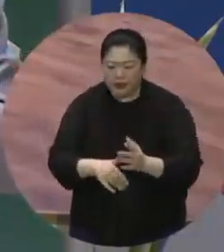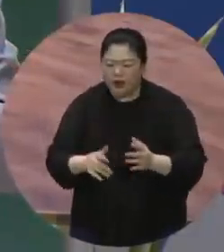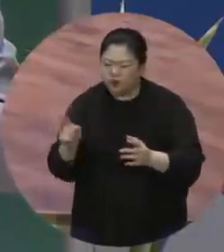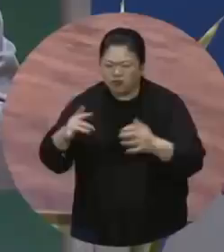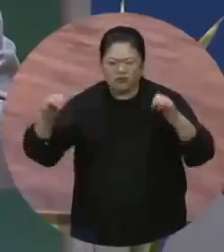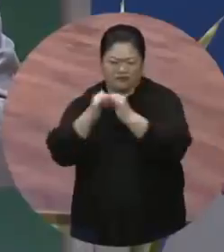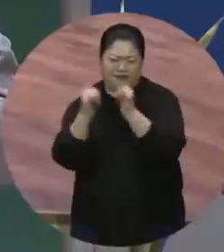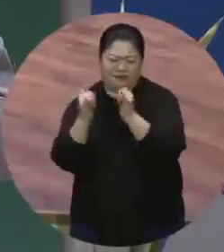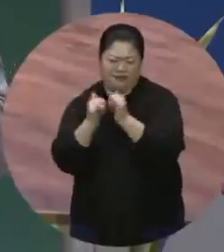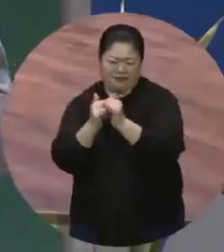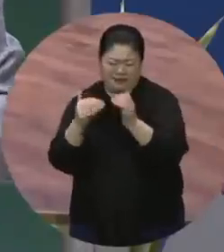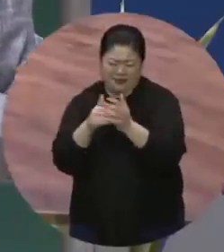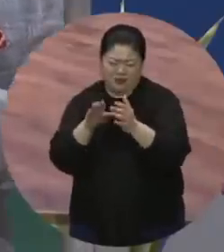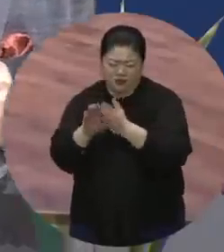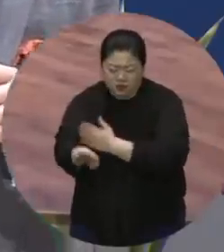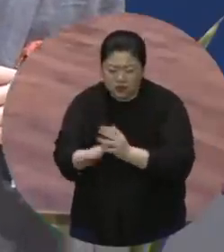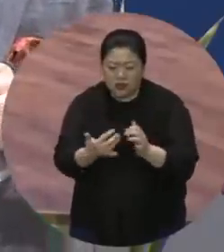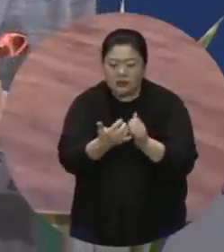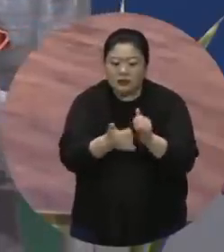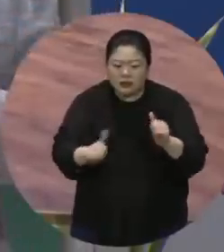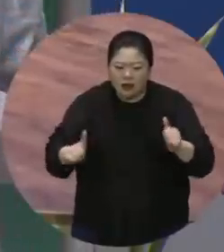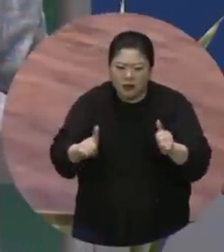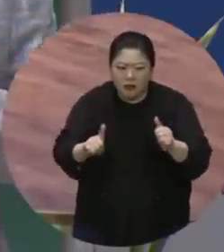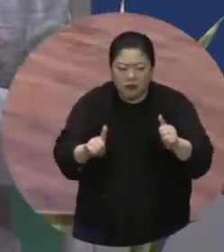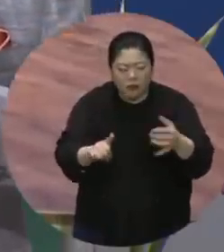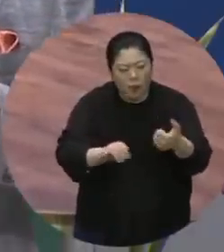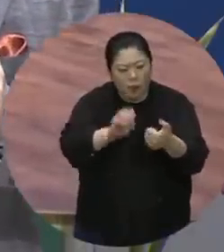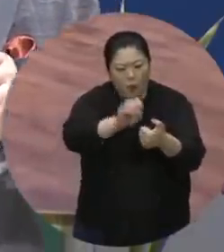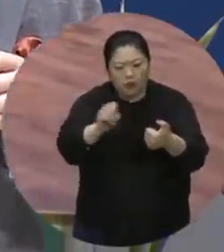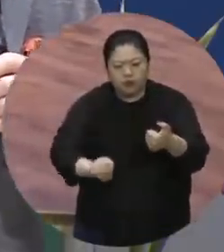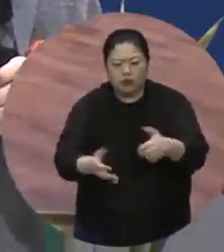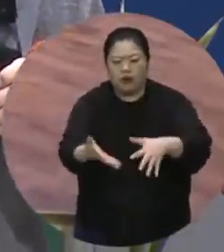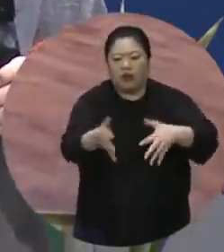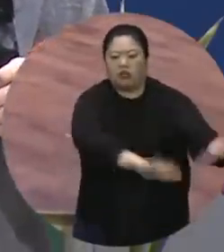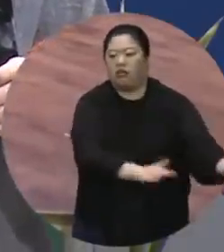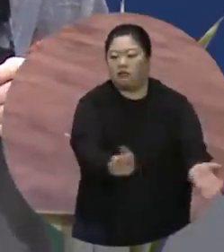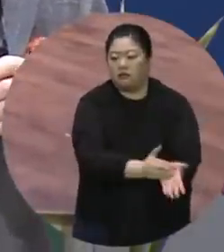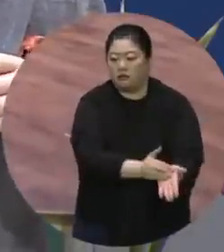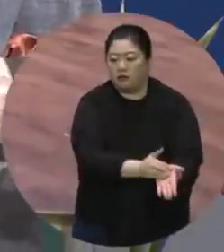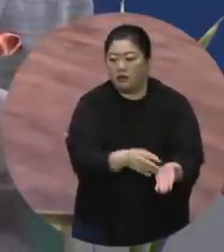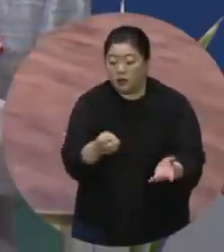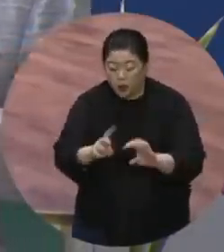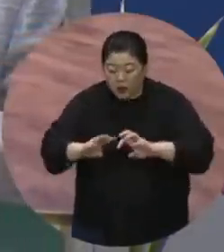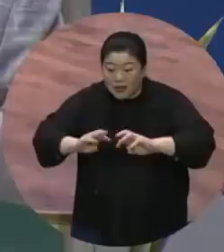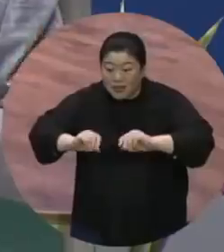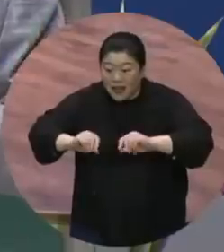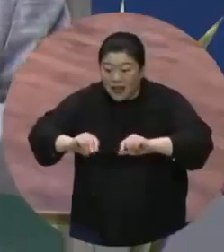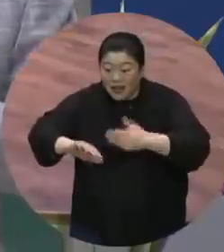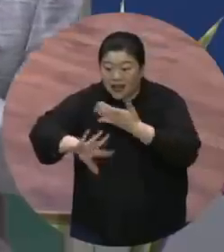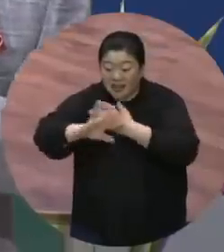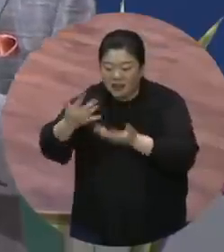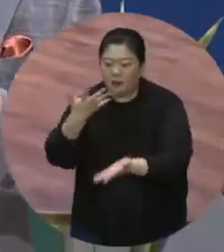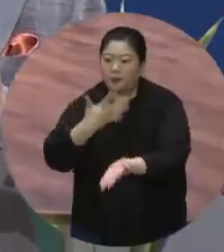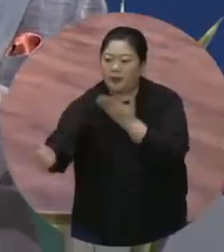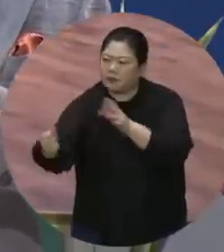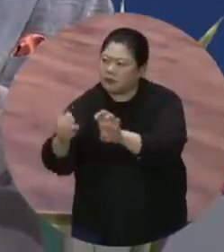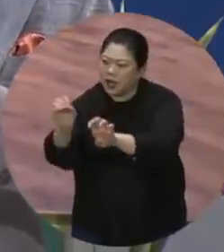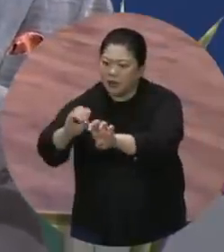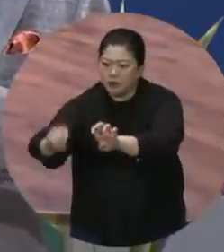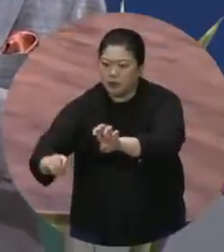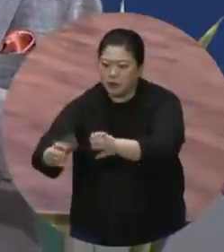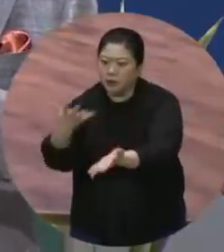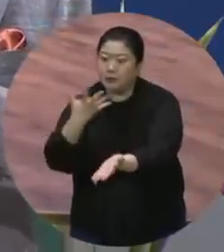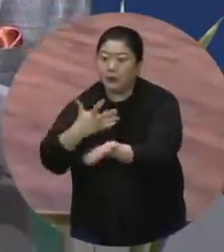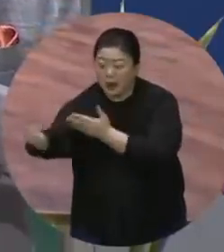죽었어요. 자기 땅 국토 40%가 뺏겼어요. 자, 국민의 반이